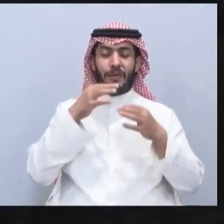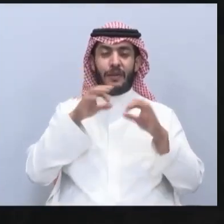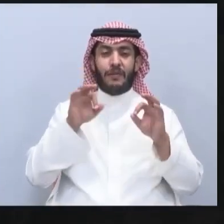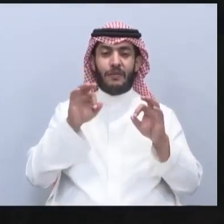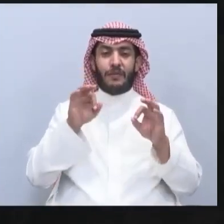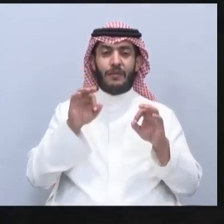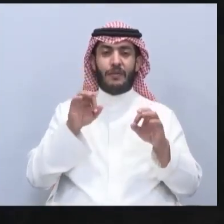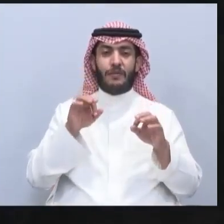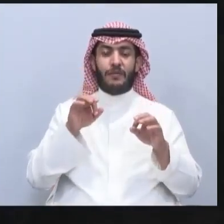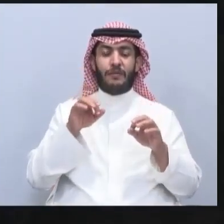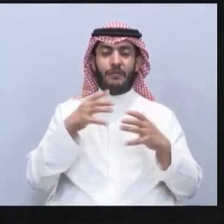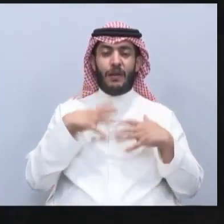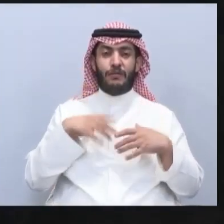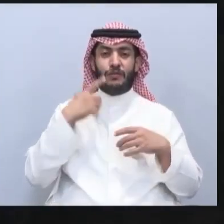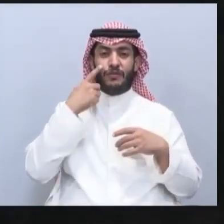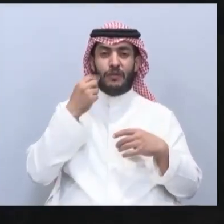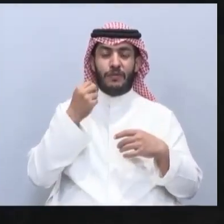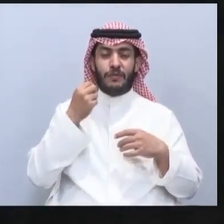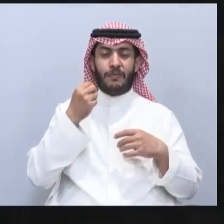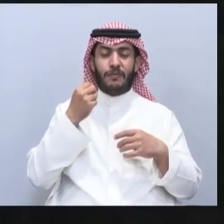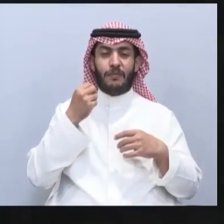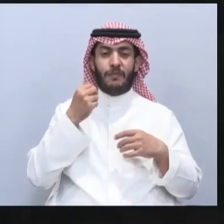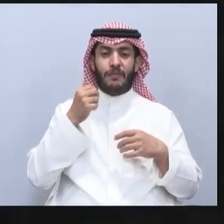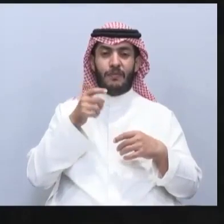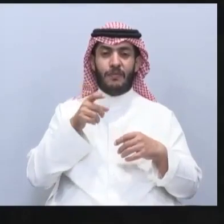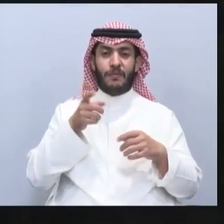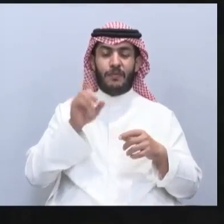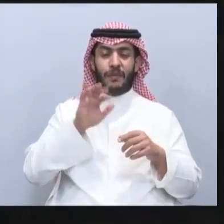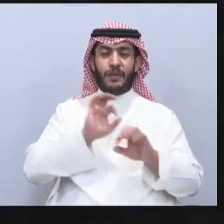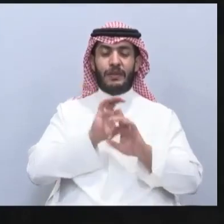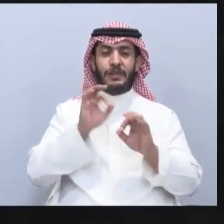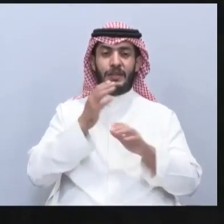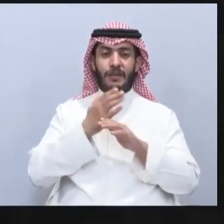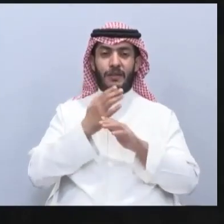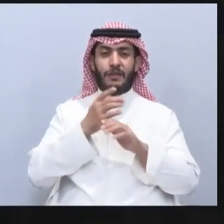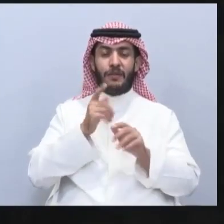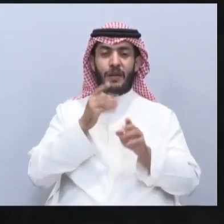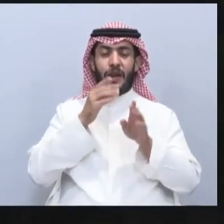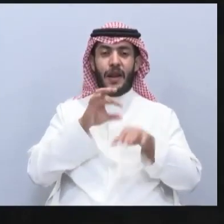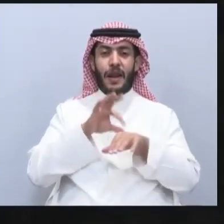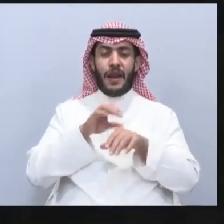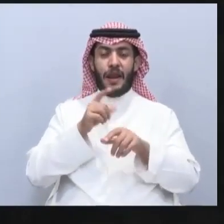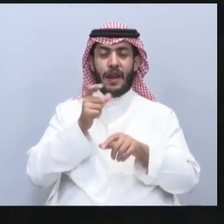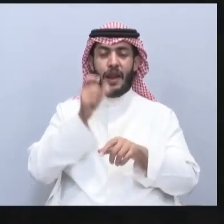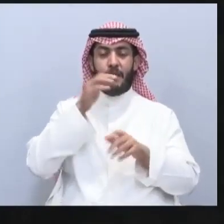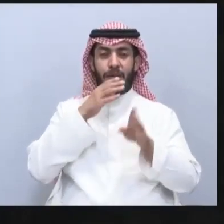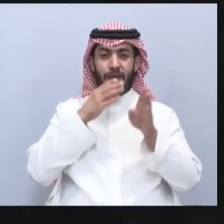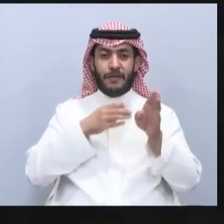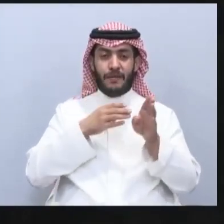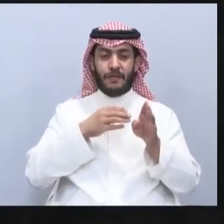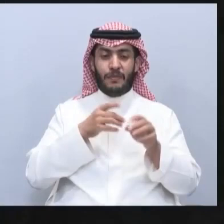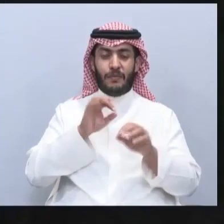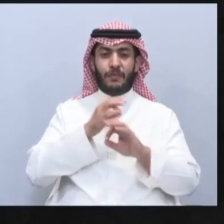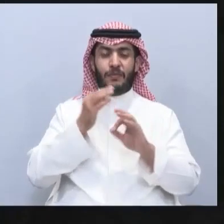يلبس ملابس جميله جدا في ذلك اليوم تعبيرا عن اقتدائهم بالنبي صلى الله عليه وسلم